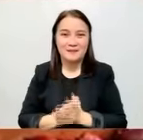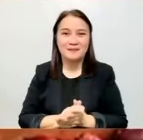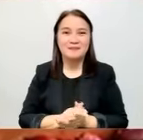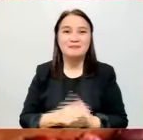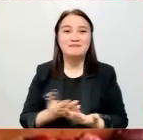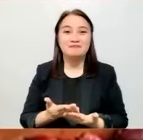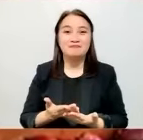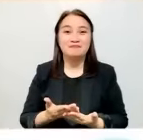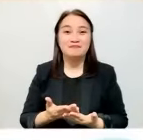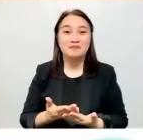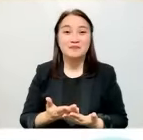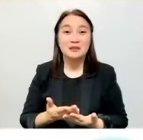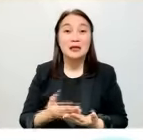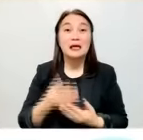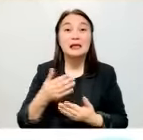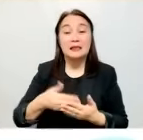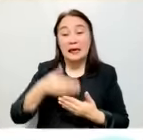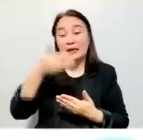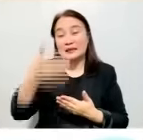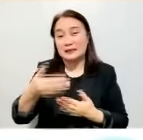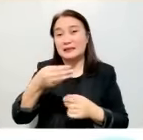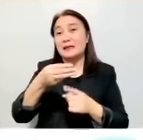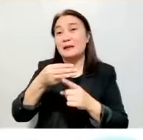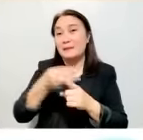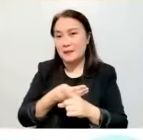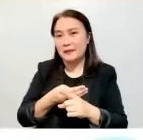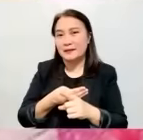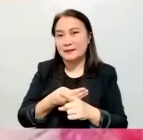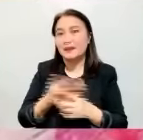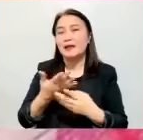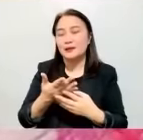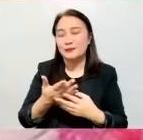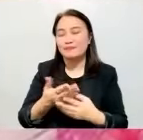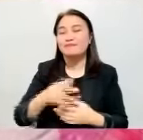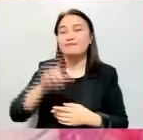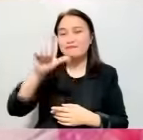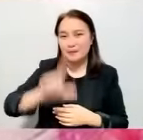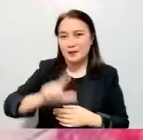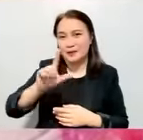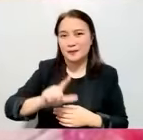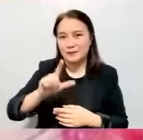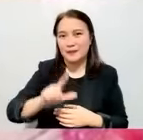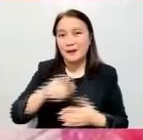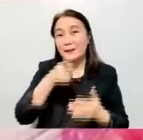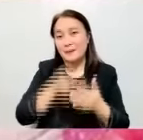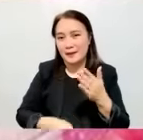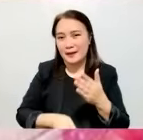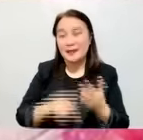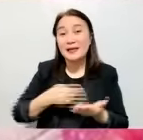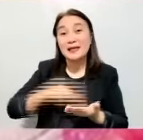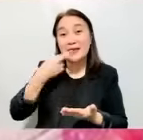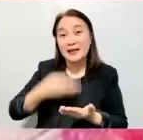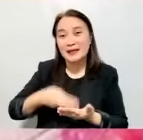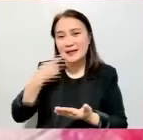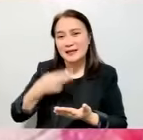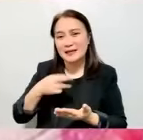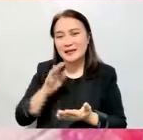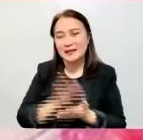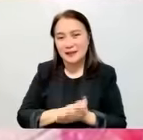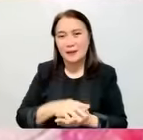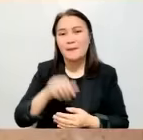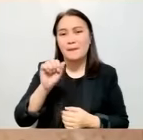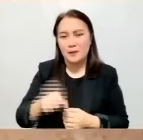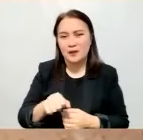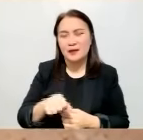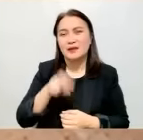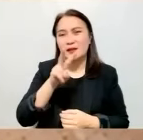Pagdating naman ng Marso, nakikita rin ang pagbaba ng presyo ng bigas. 2 hanggang 4 na piso kada kilo ang posibleng bagsak